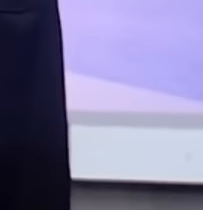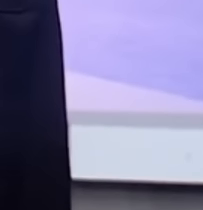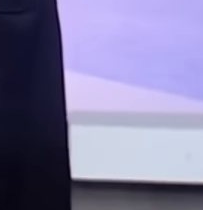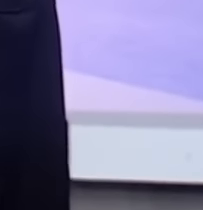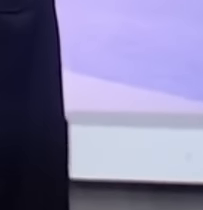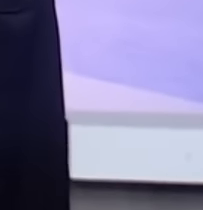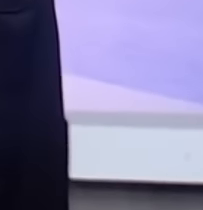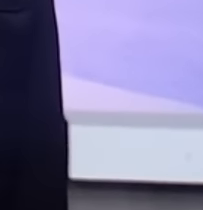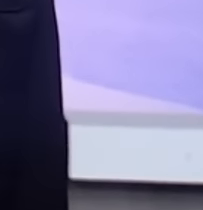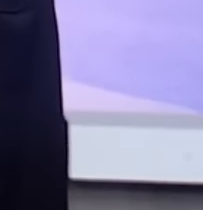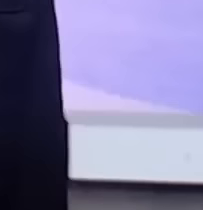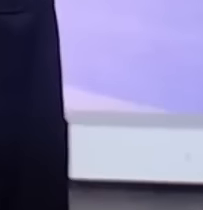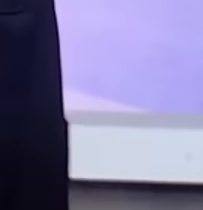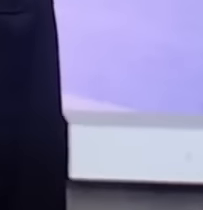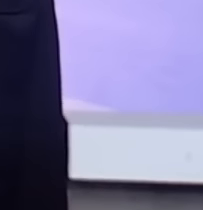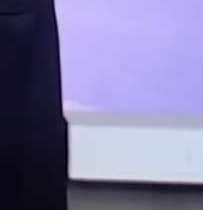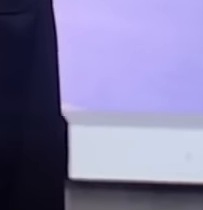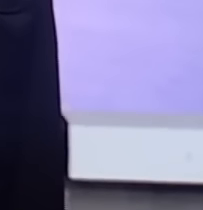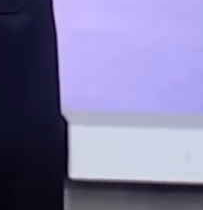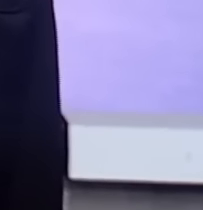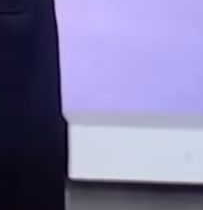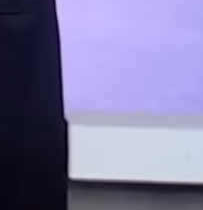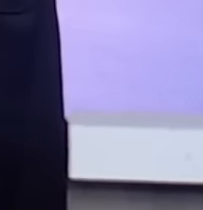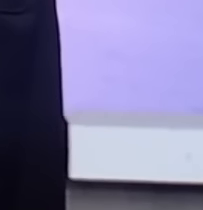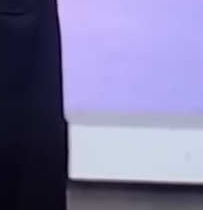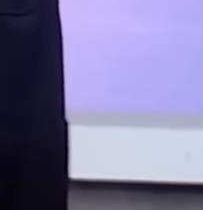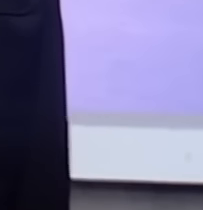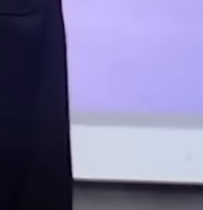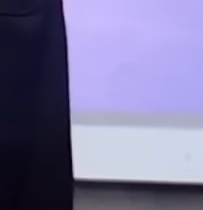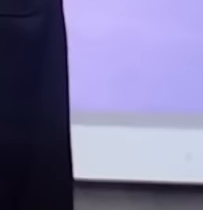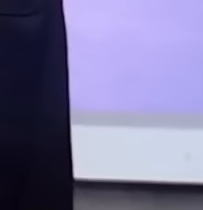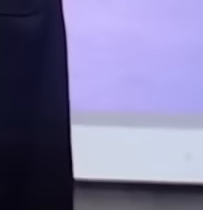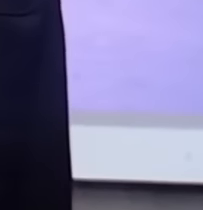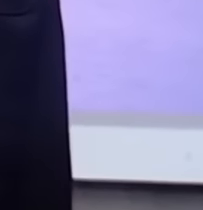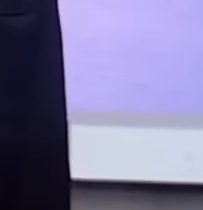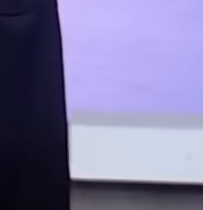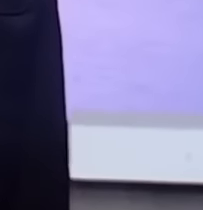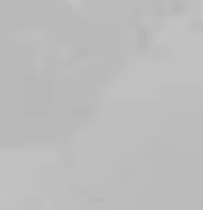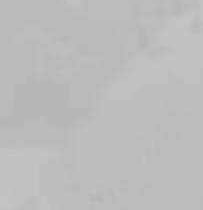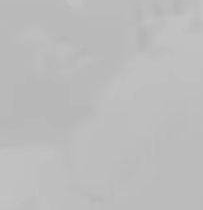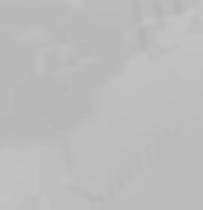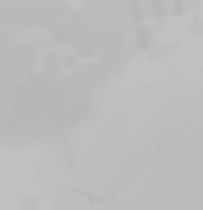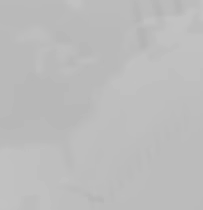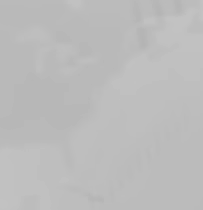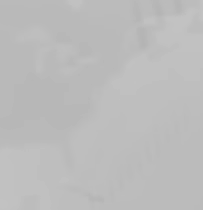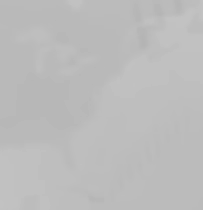samahan niyo kami sa GMA Pinoy TV at sa www.gmanews.tv.